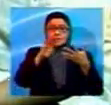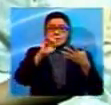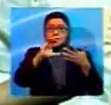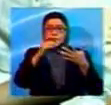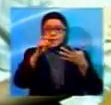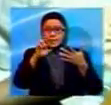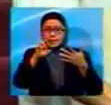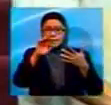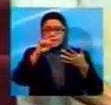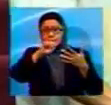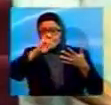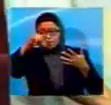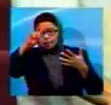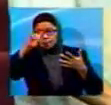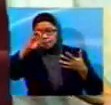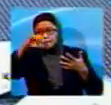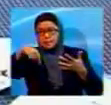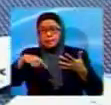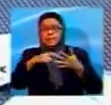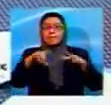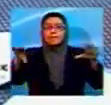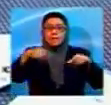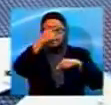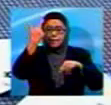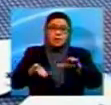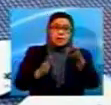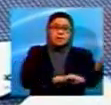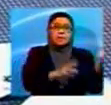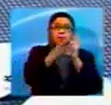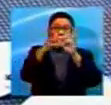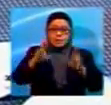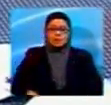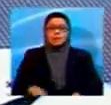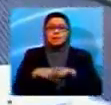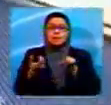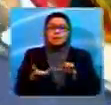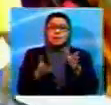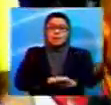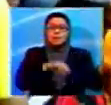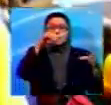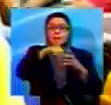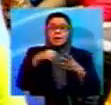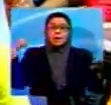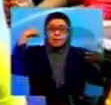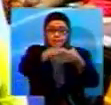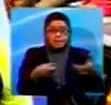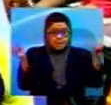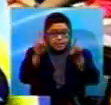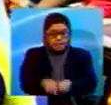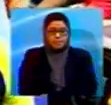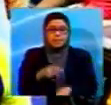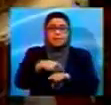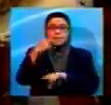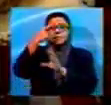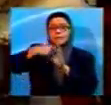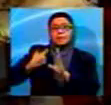Zan ia diadakan ekoran kematian wakilnya karpal sing yang terbunuh dalam kemalangan Jalan Raya bulan lalu suruhanjaya